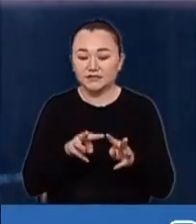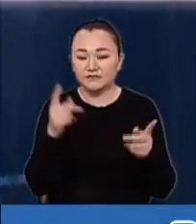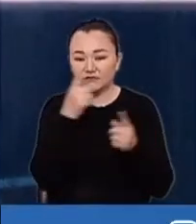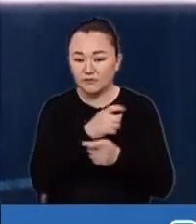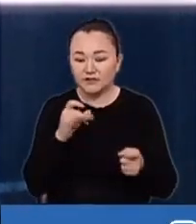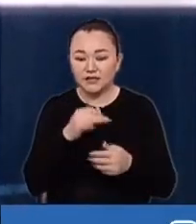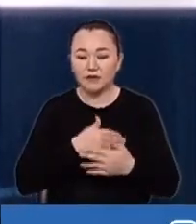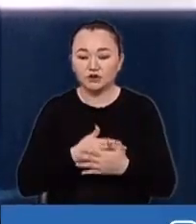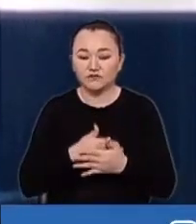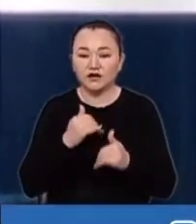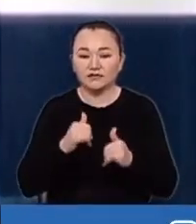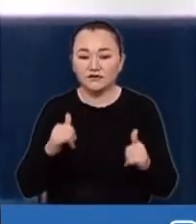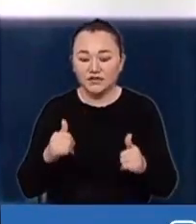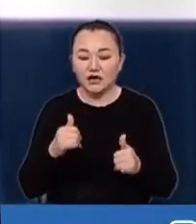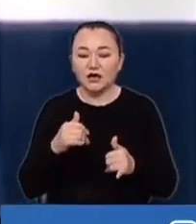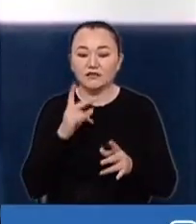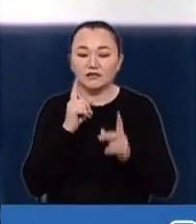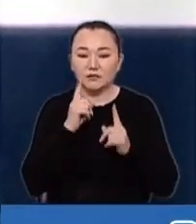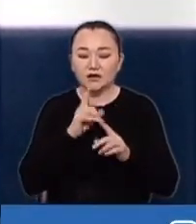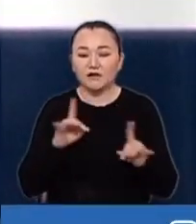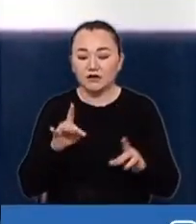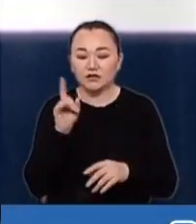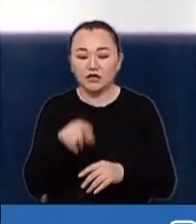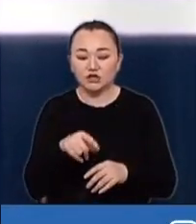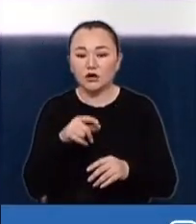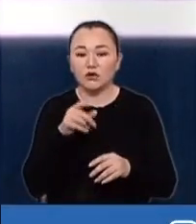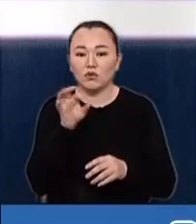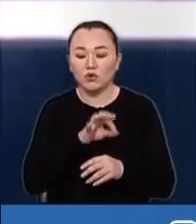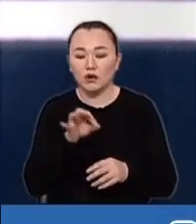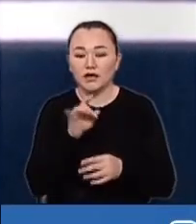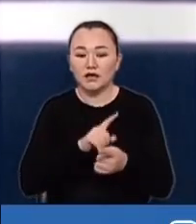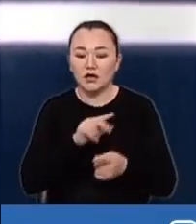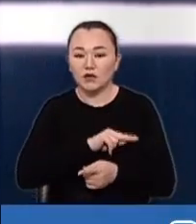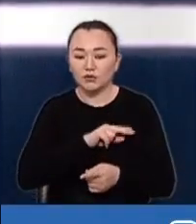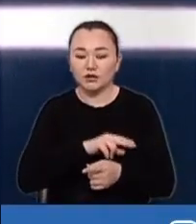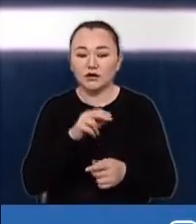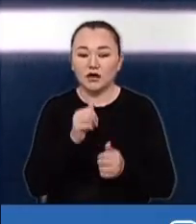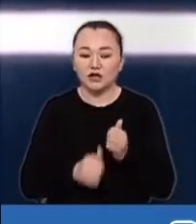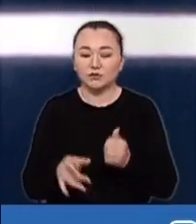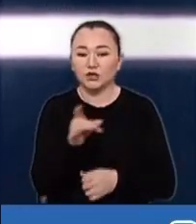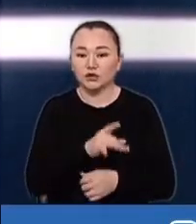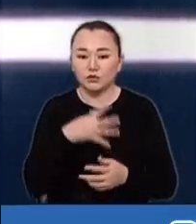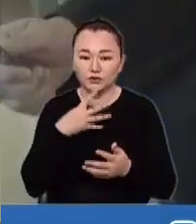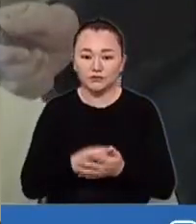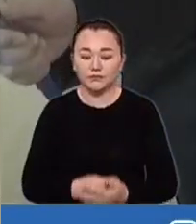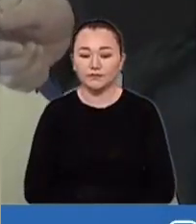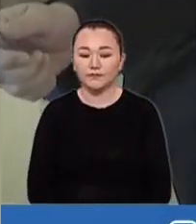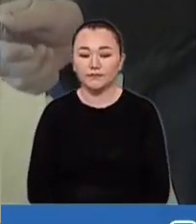и общественного развития на собрании говорили также о мерах по координации работы центров в каждом регионе